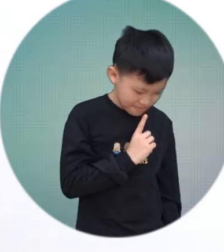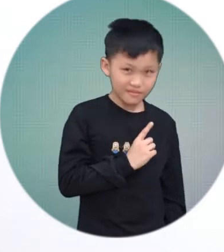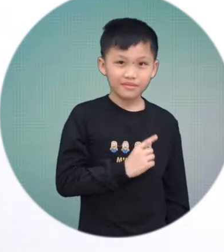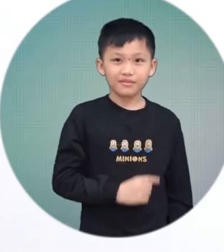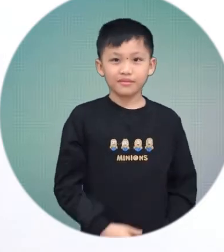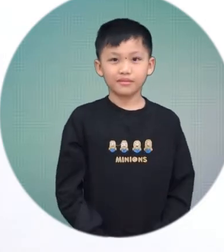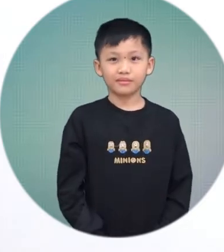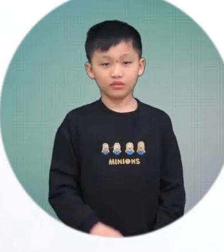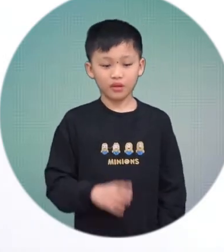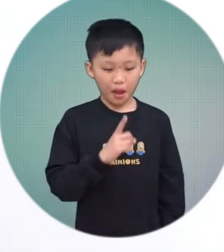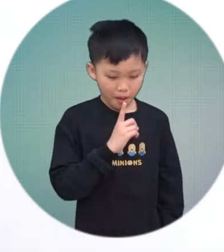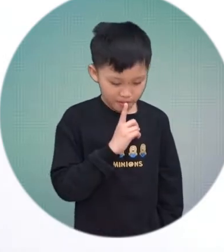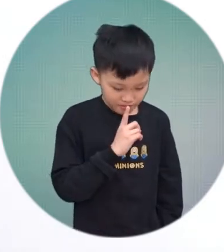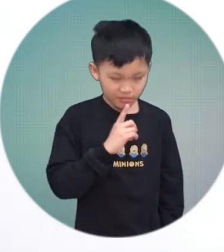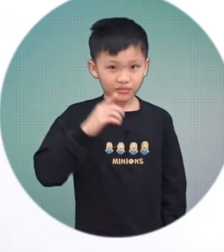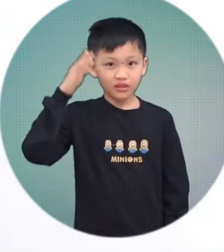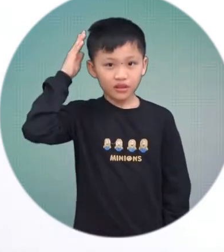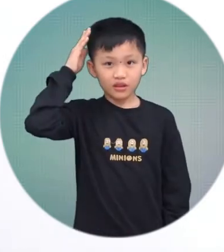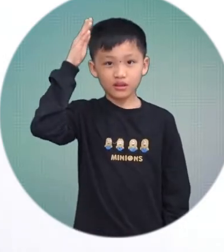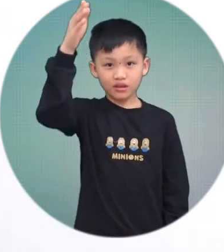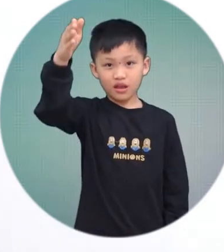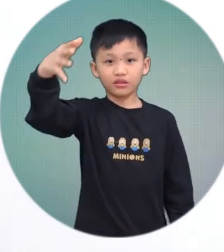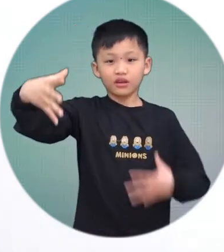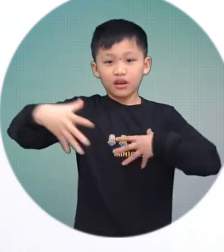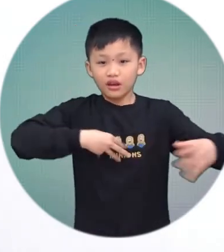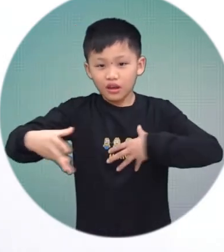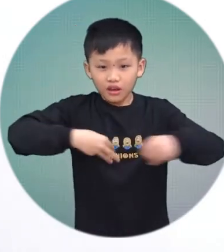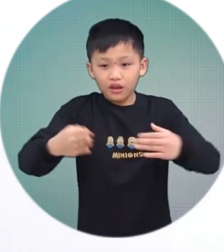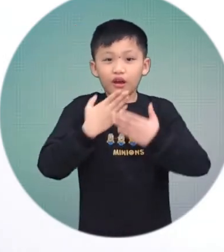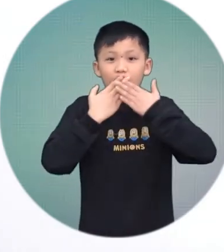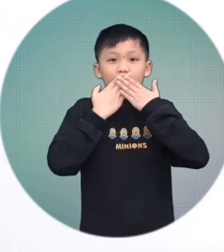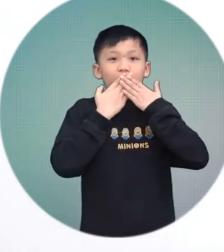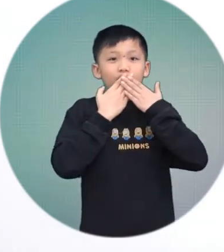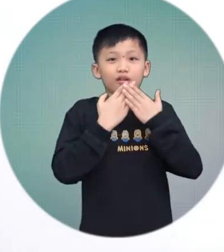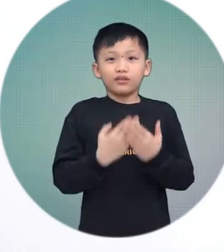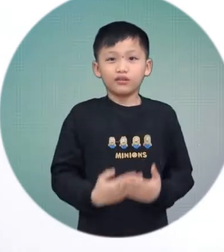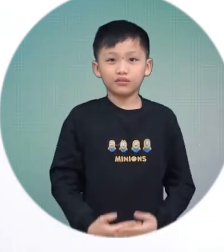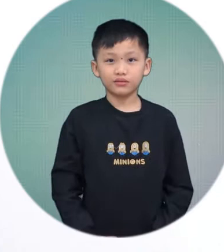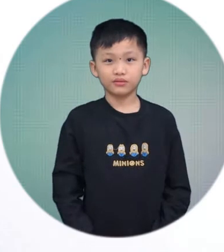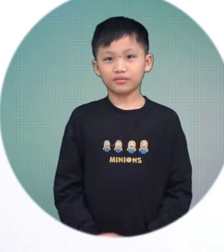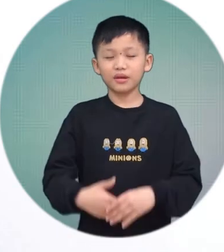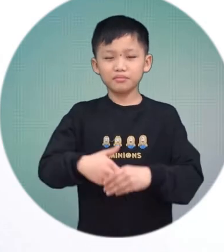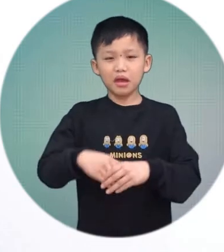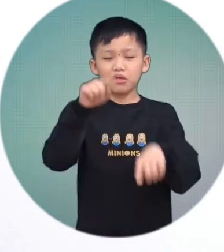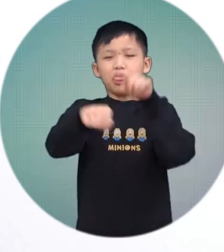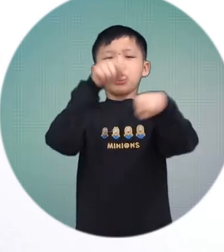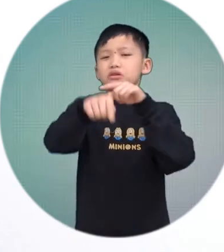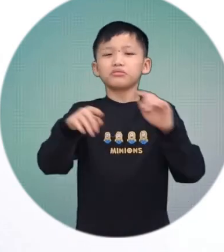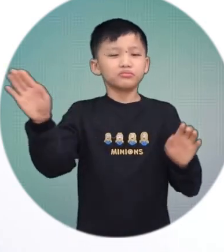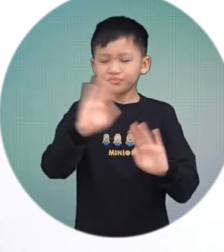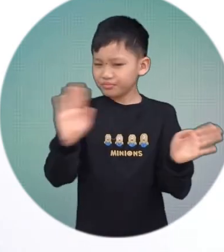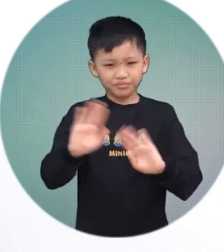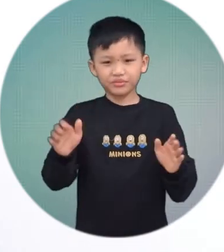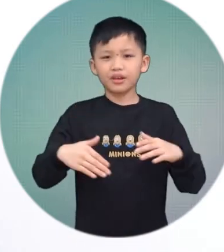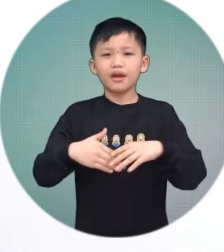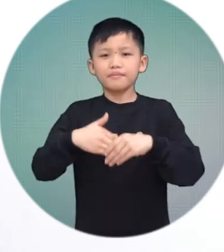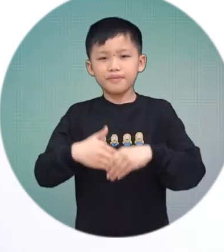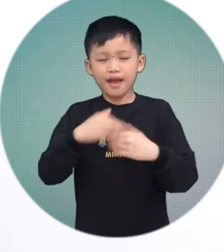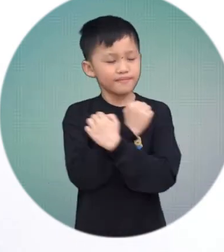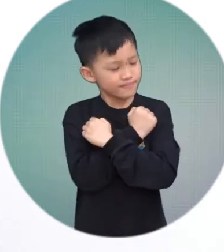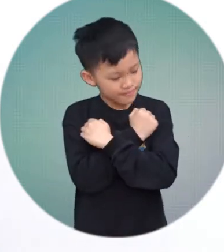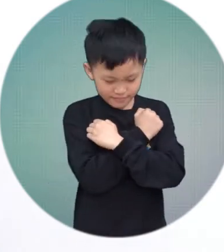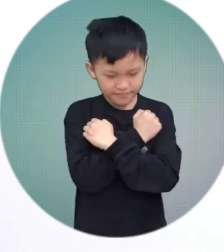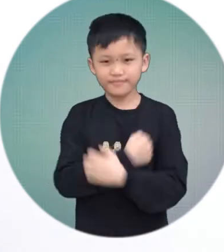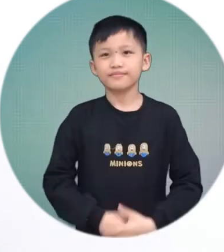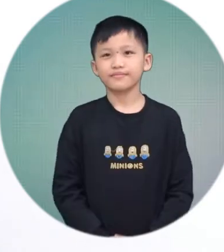ho, khó thở, vì bạn đó có thể nhiễm bệnh nhưng không dám nói với ai. Thế là bạn đó vừa không được chữa trị kịp thời